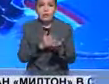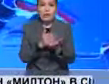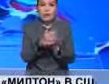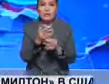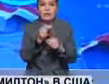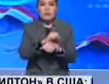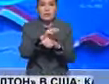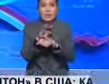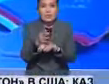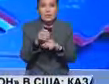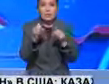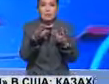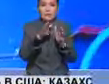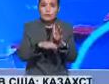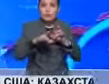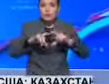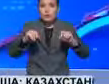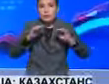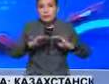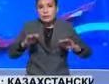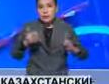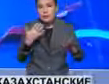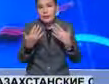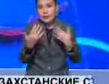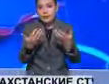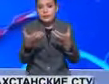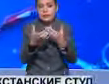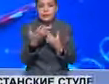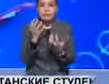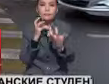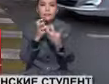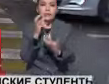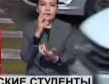обеспечение безопасности школьников и налаживание между ними коммуникаций.